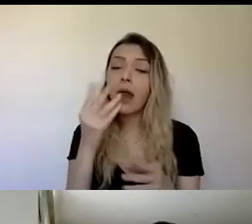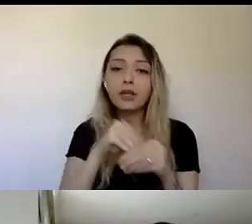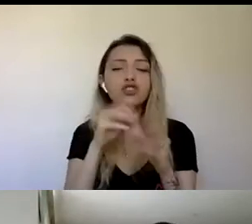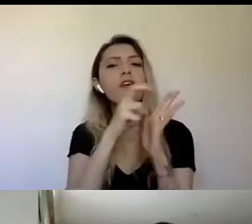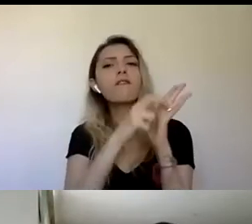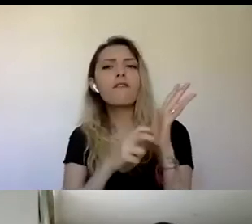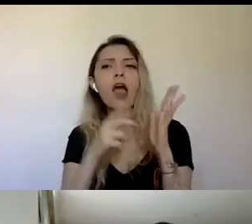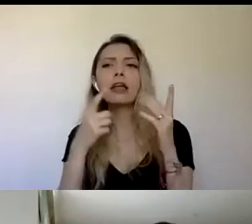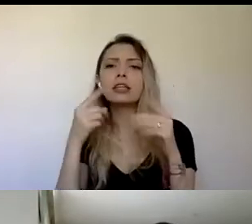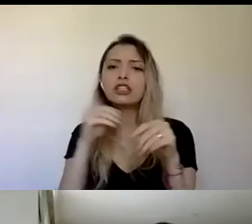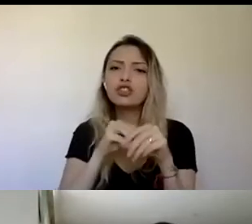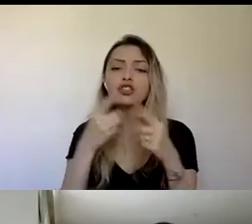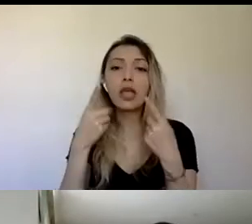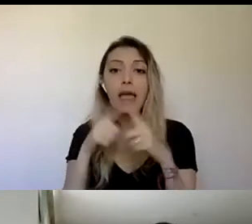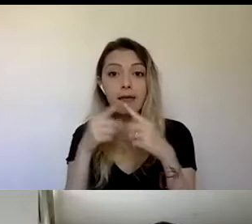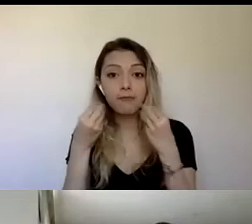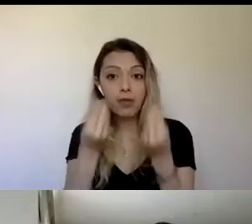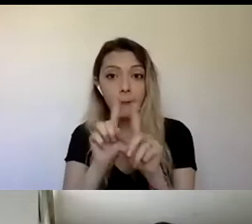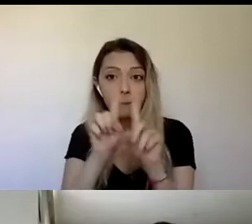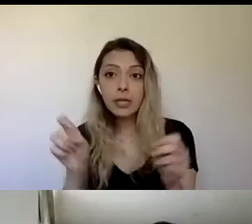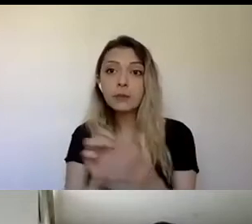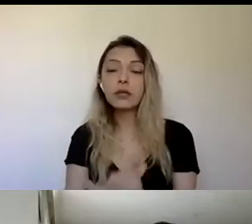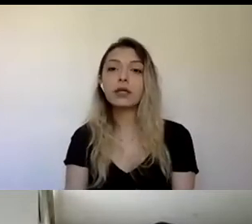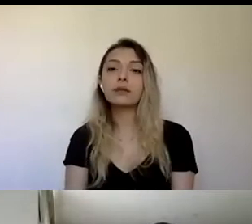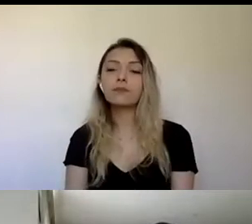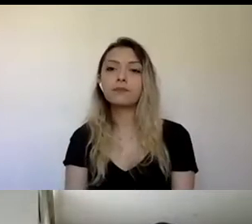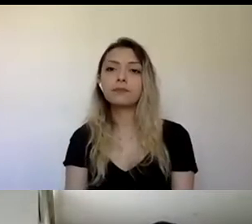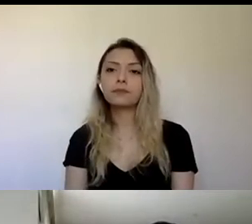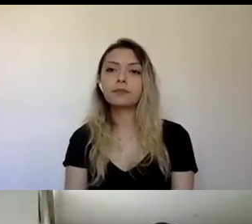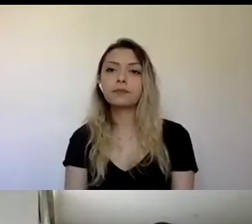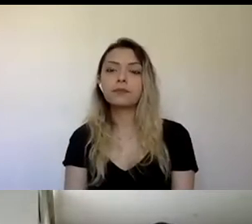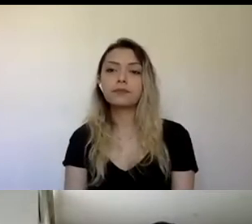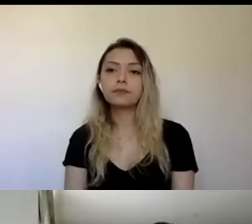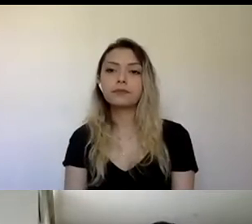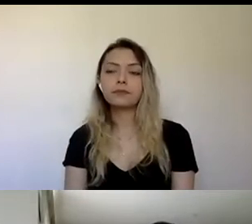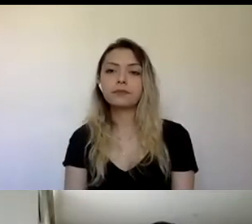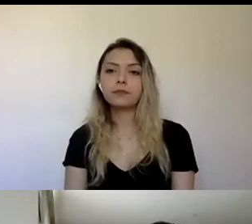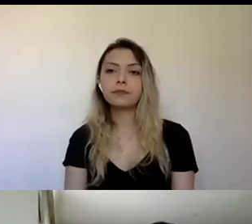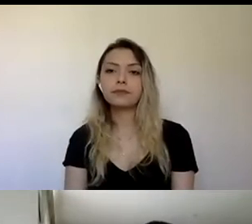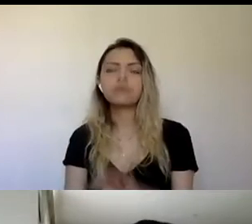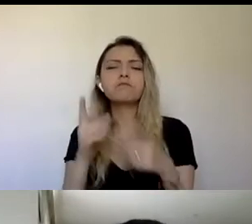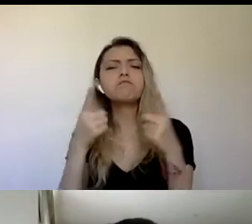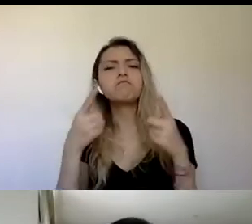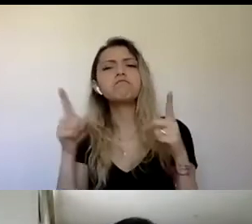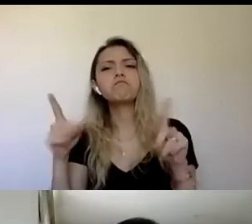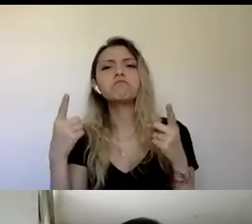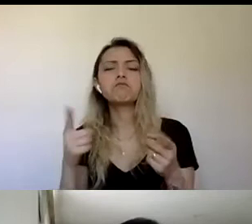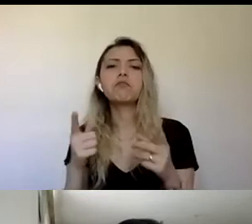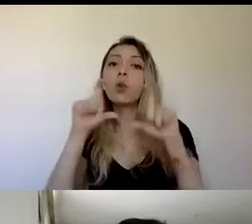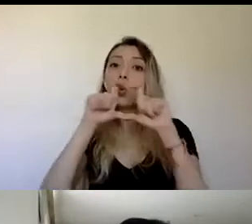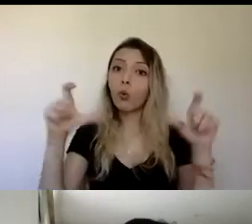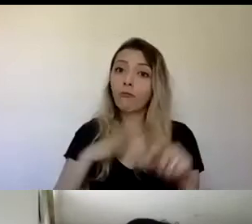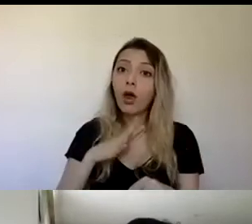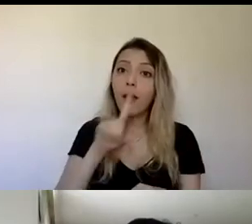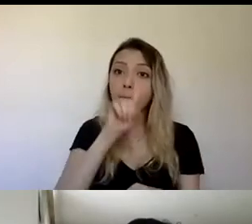işte ombudsmanlık, insan hakları kurumu gibi pek çok kurum var mı? Kurumlar